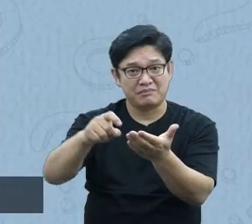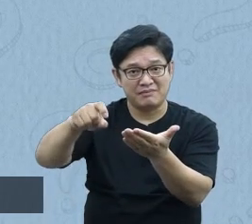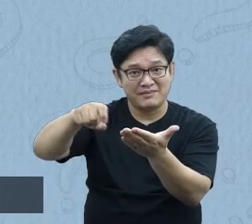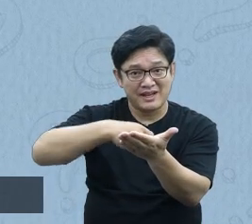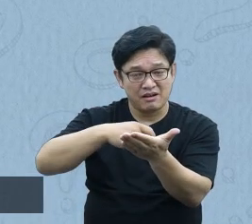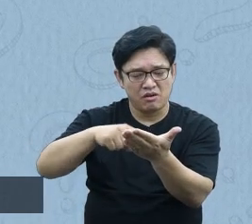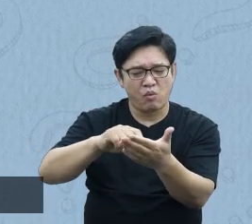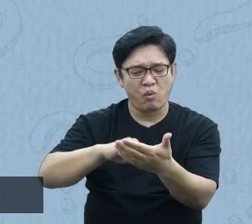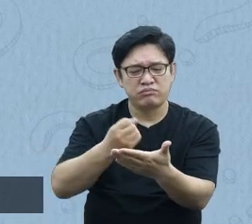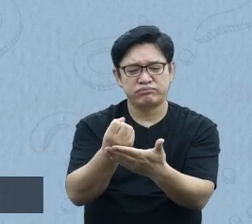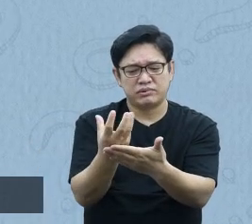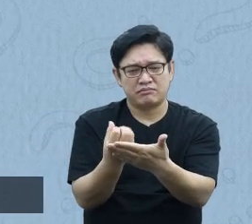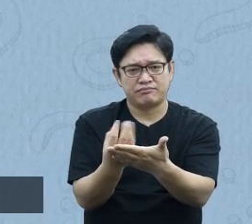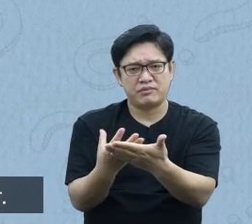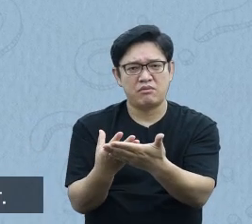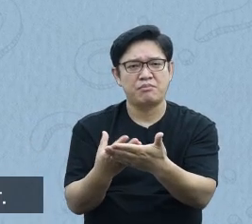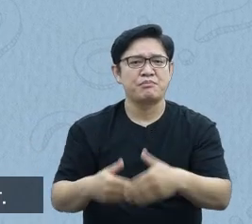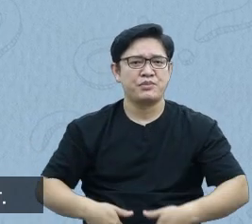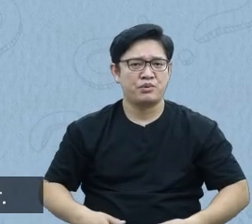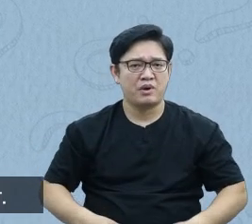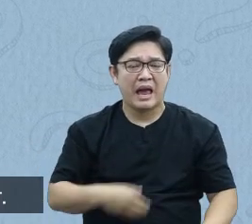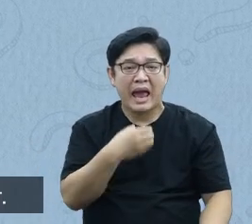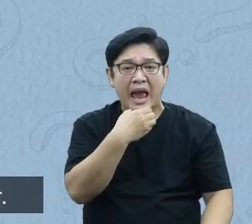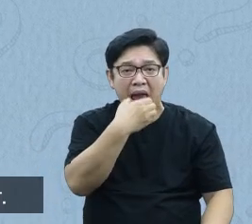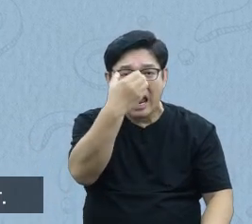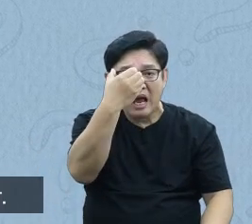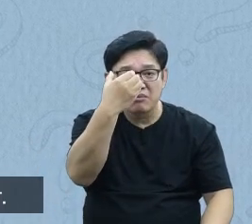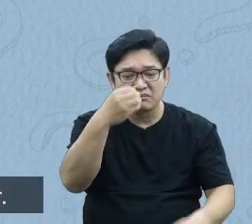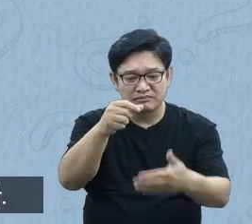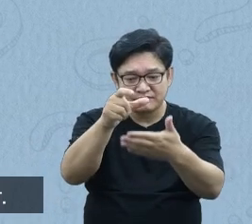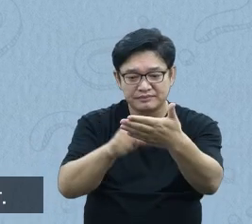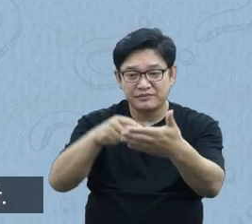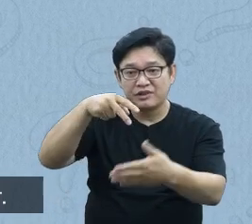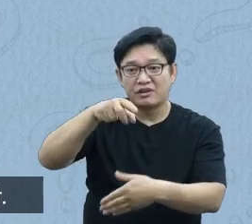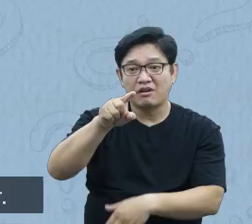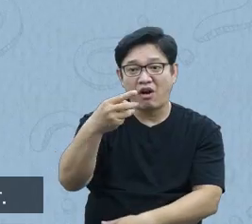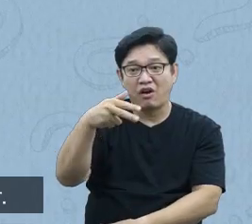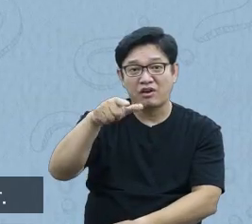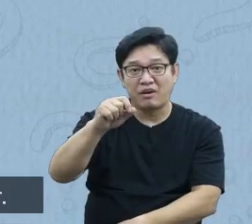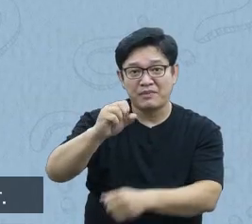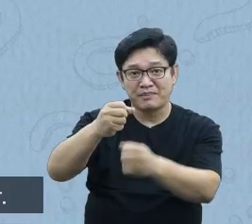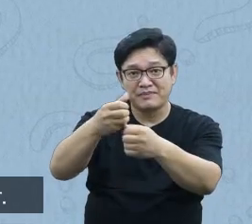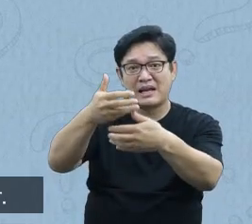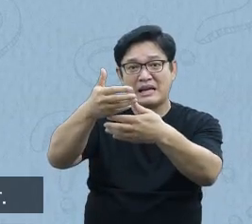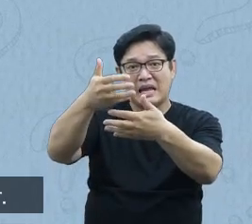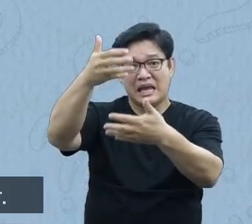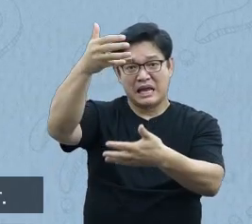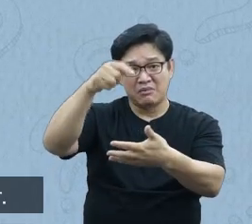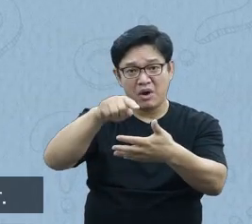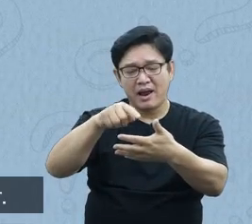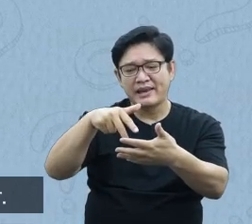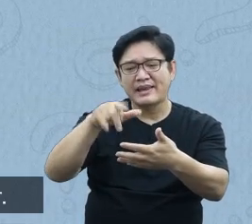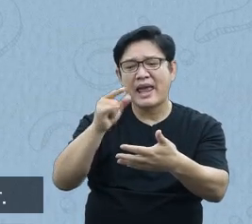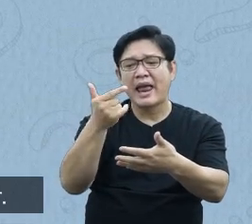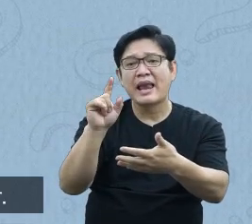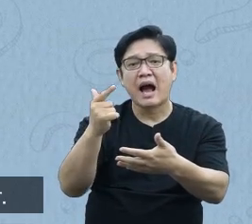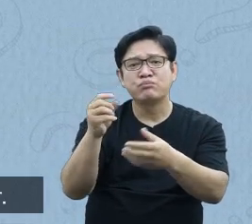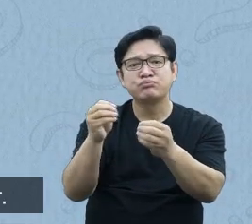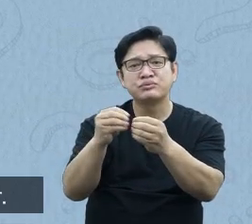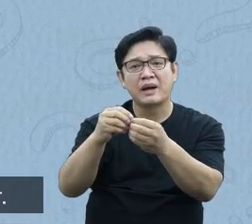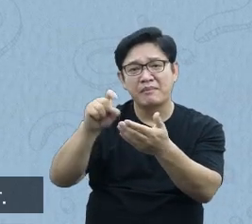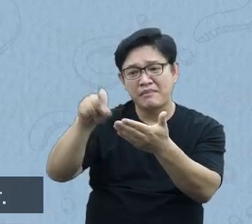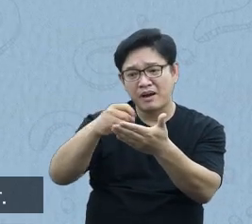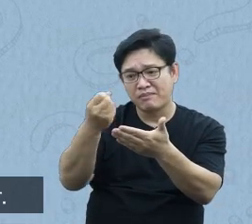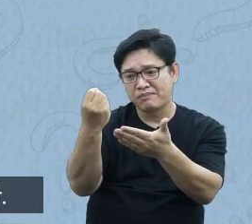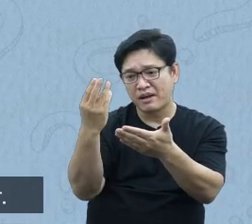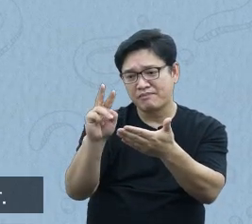알림도 켜두어야 하는데요. 아이폰의 경우 설정에서 알림으로 이동 후 재난 문자 수신 설정을 모두